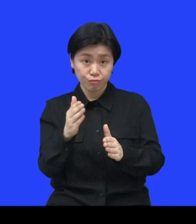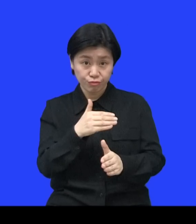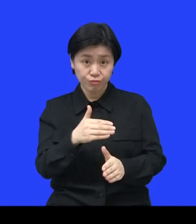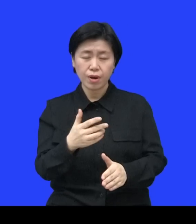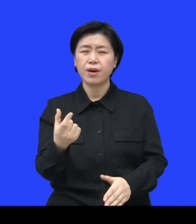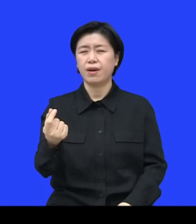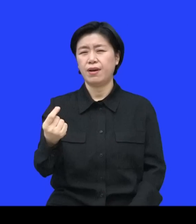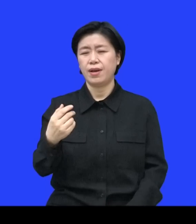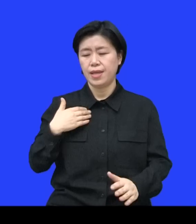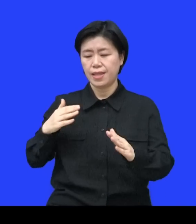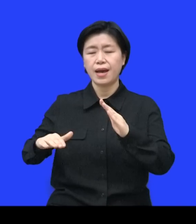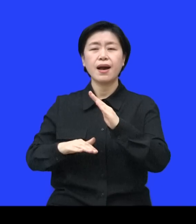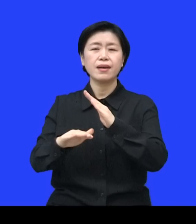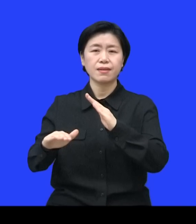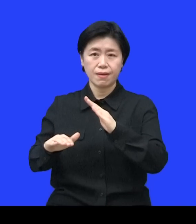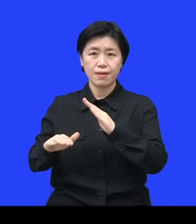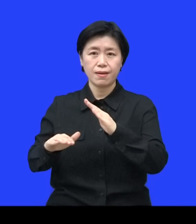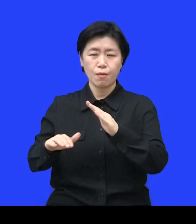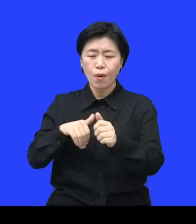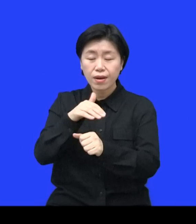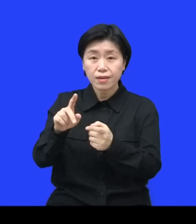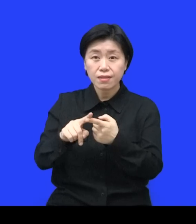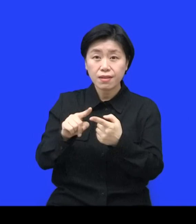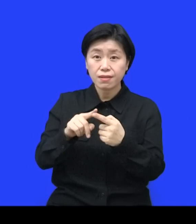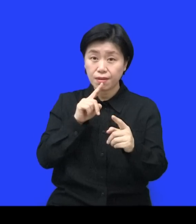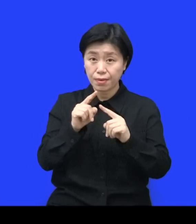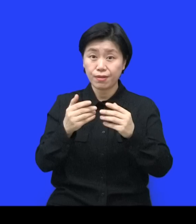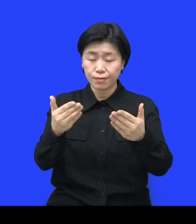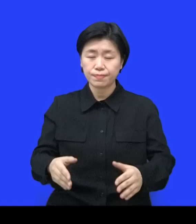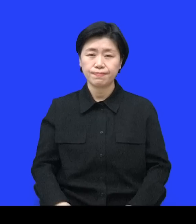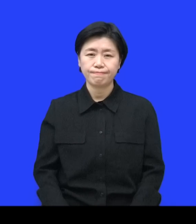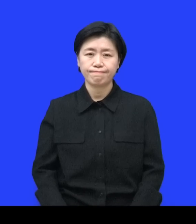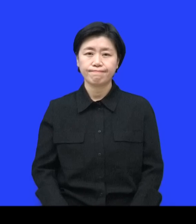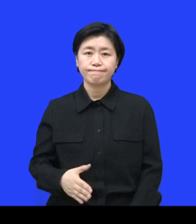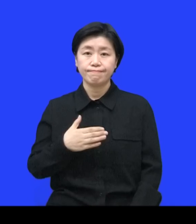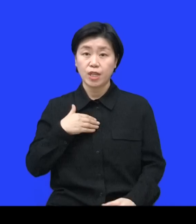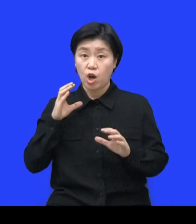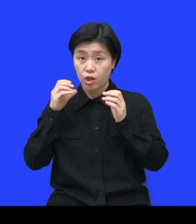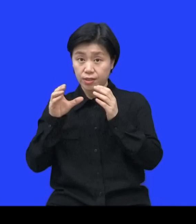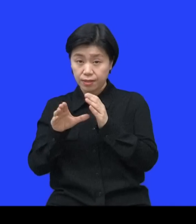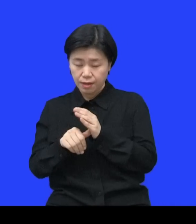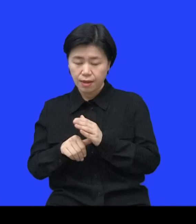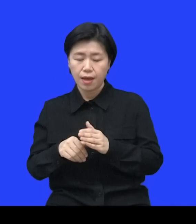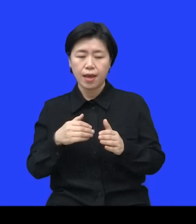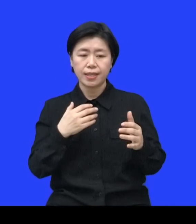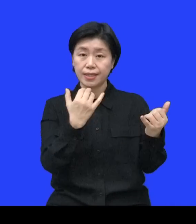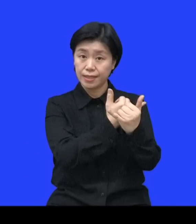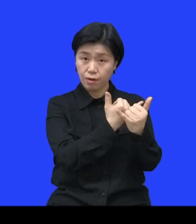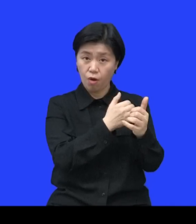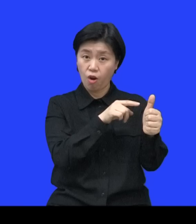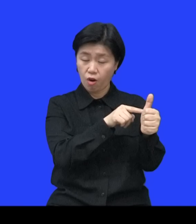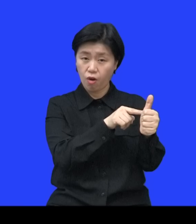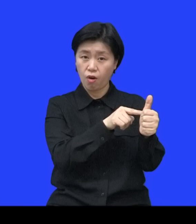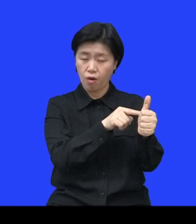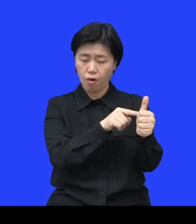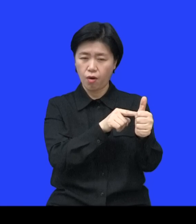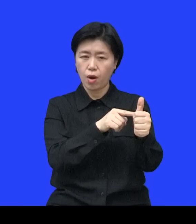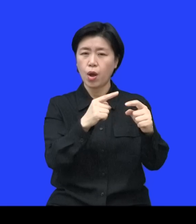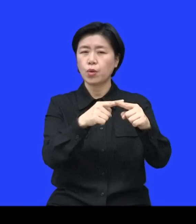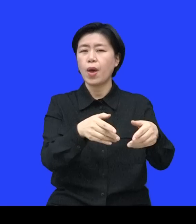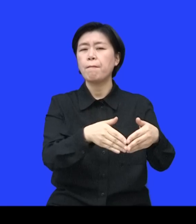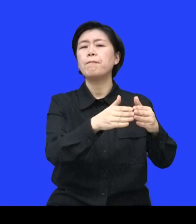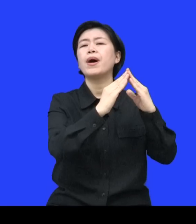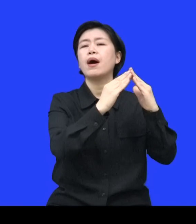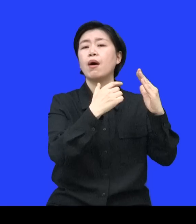네네. 게임으로 들어가게 됐던 이유가 네. 사실 저희 친지분이 예. 개척교회 목사님을 하시겠다고 네.